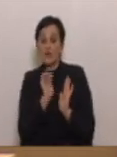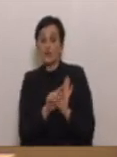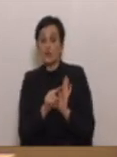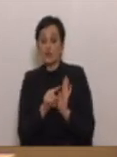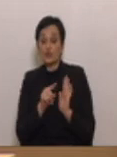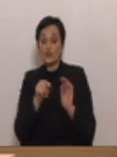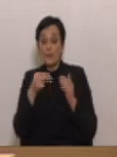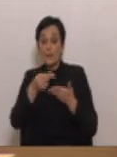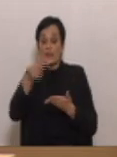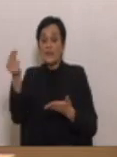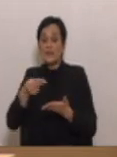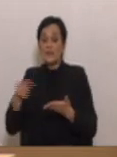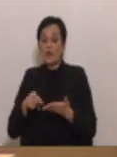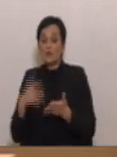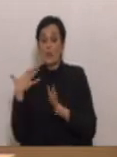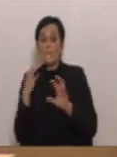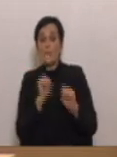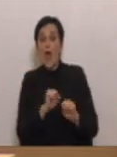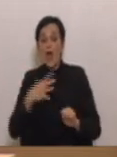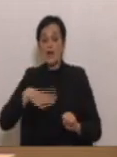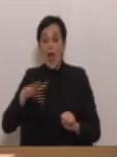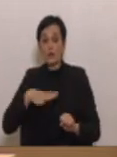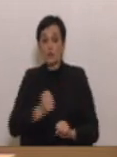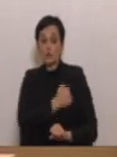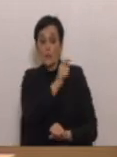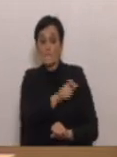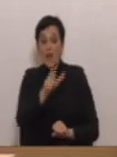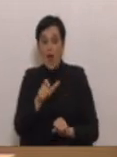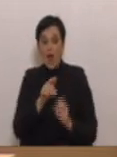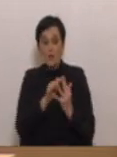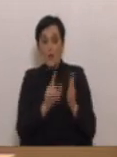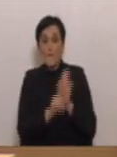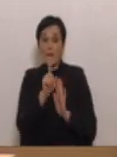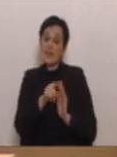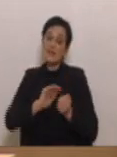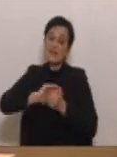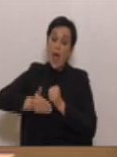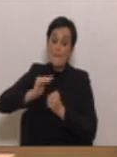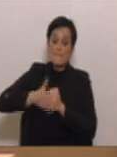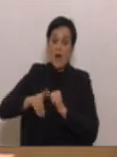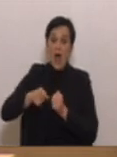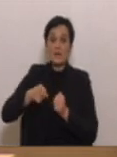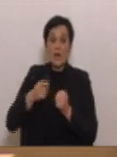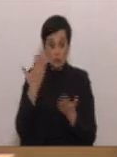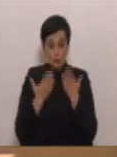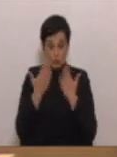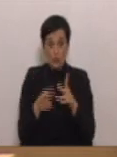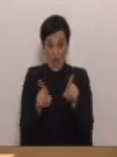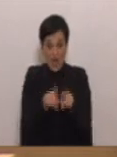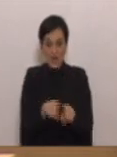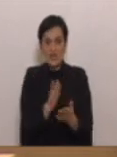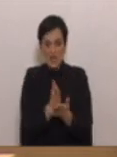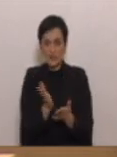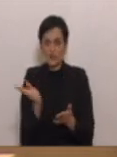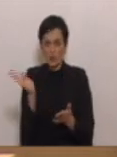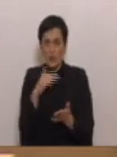rezoluții, mhardaceri, cartulii, samhedrobi, omis da, trebaș. Da, da, males, tu ara, șemte, giscanderis, nacilebi. Da, tu e sasia, odi